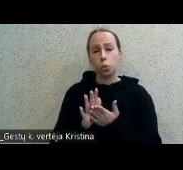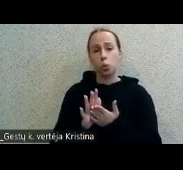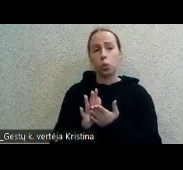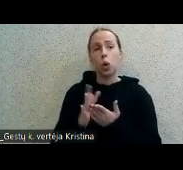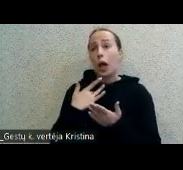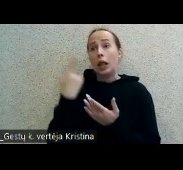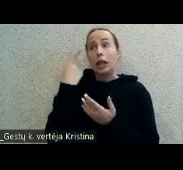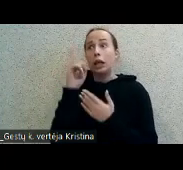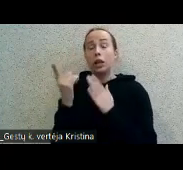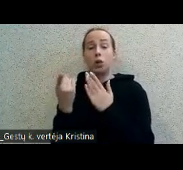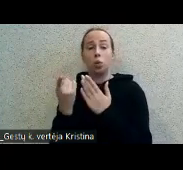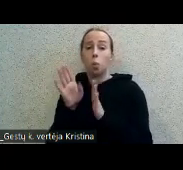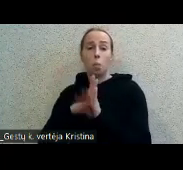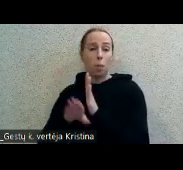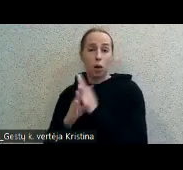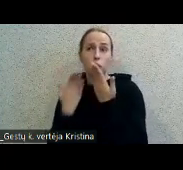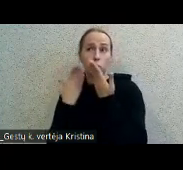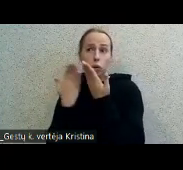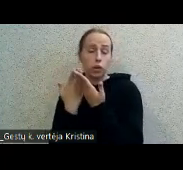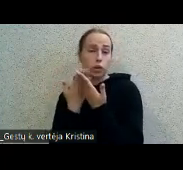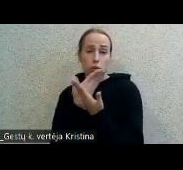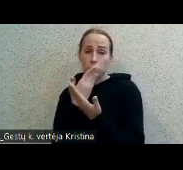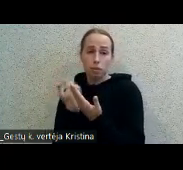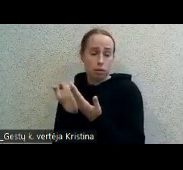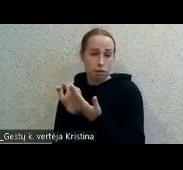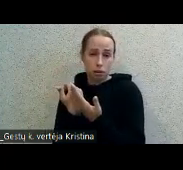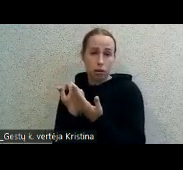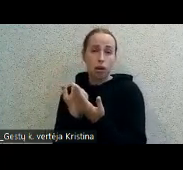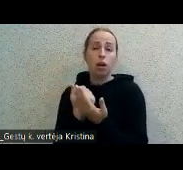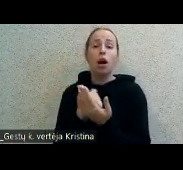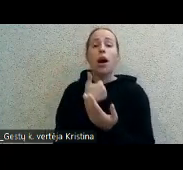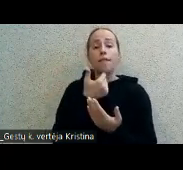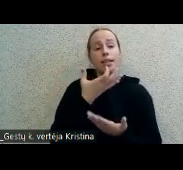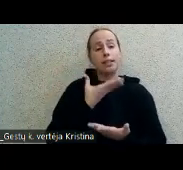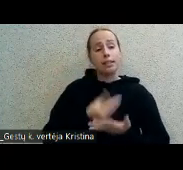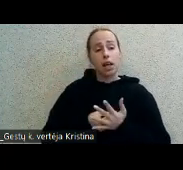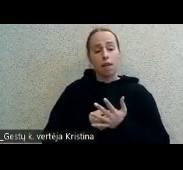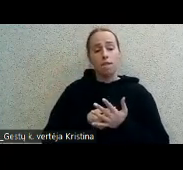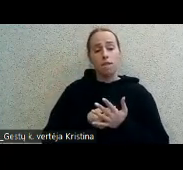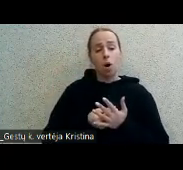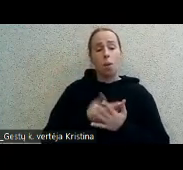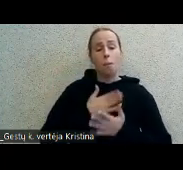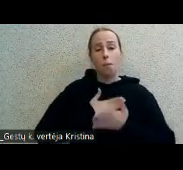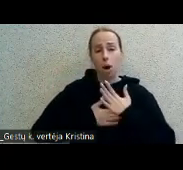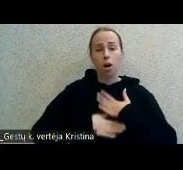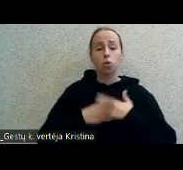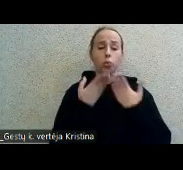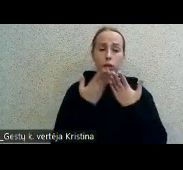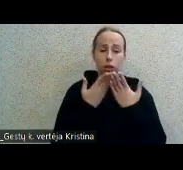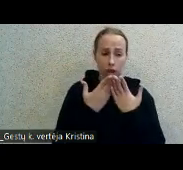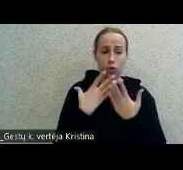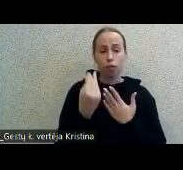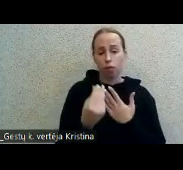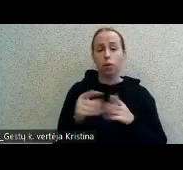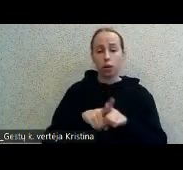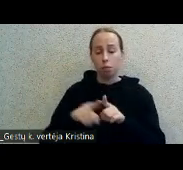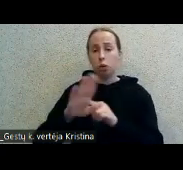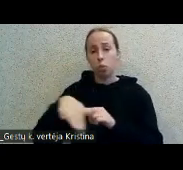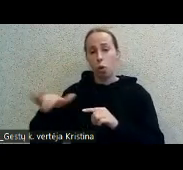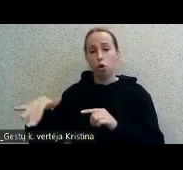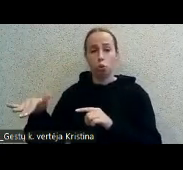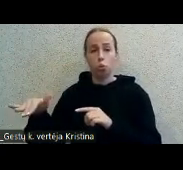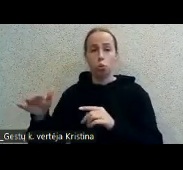ir panašiai. Nes tikrai tyrimai rodo, kad skaitimas savo numai padaro labai didelį skirtumą, kalbant apie mokinių pasiekimus,